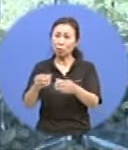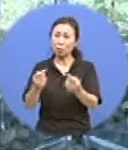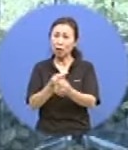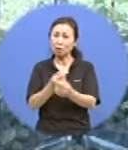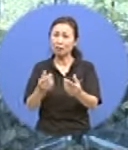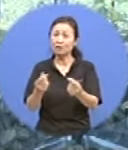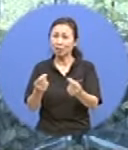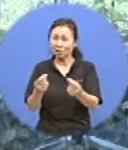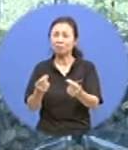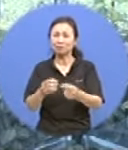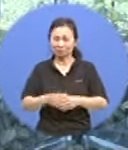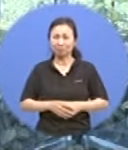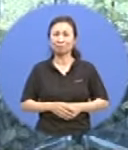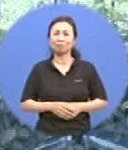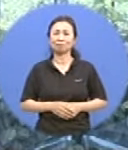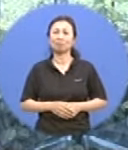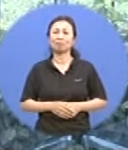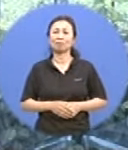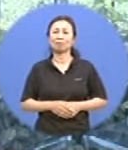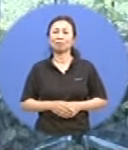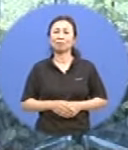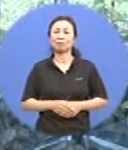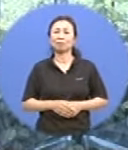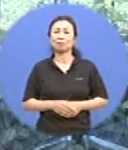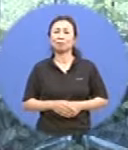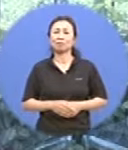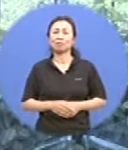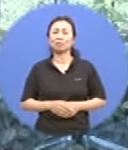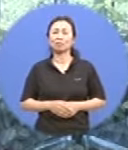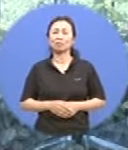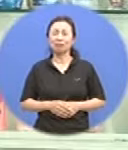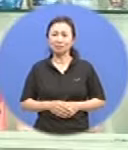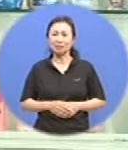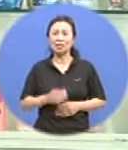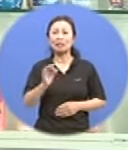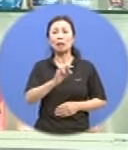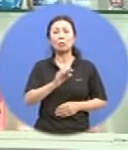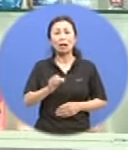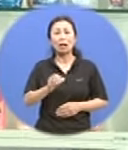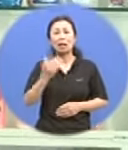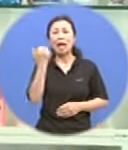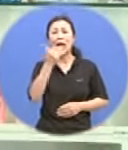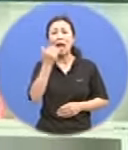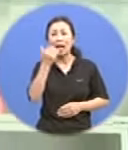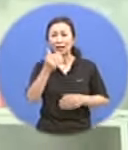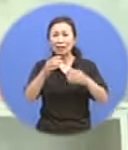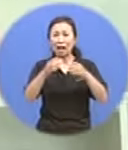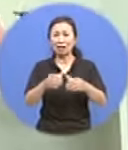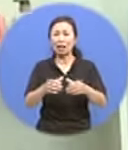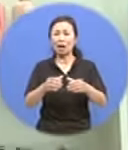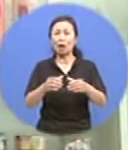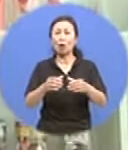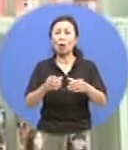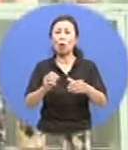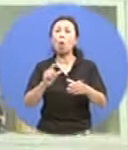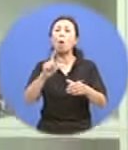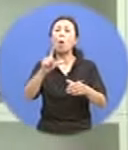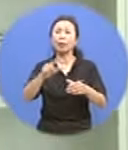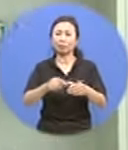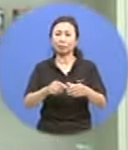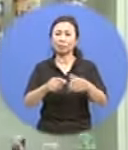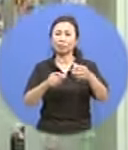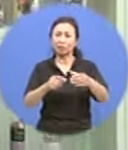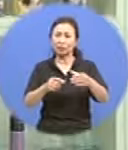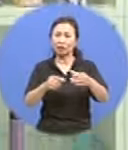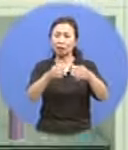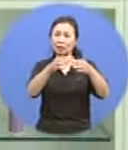あの我々、結構液体商品も増えてきましてね、 はい、 液体になりますと詰め替えっていうのがね、はい、環境に非